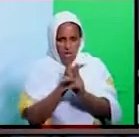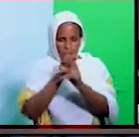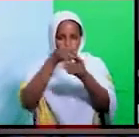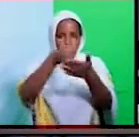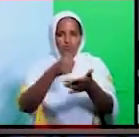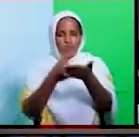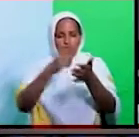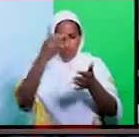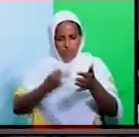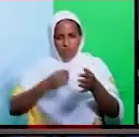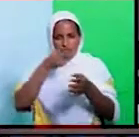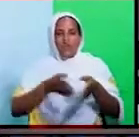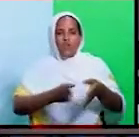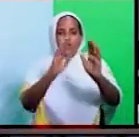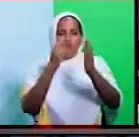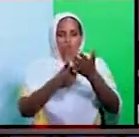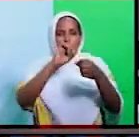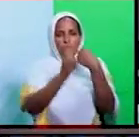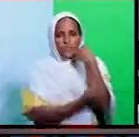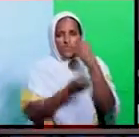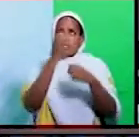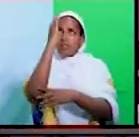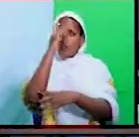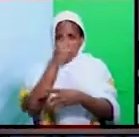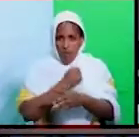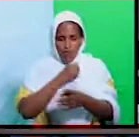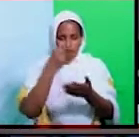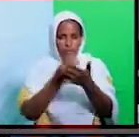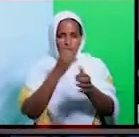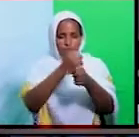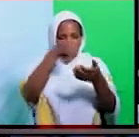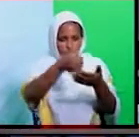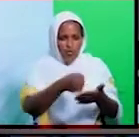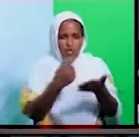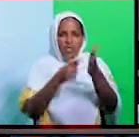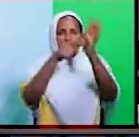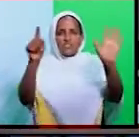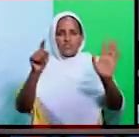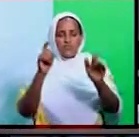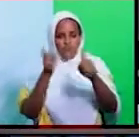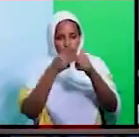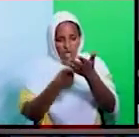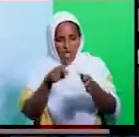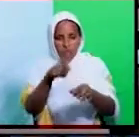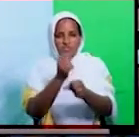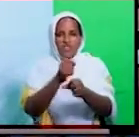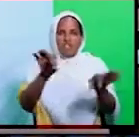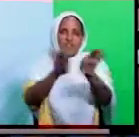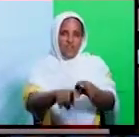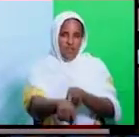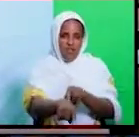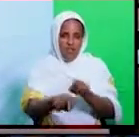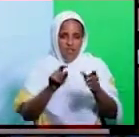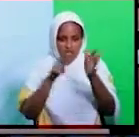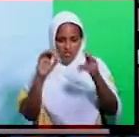ምን ይላል? ሙሴም እጅግ እፈራለሁ እንቀጠቀጥማለሁ እስኪል ድረስ የሚታየው እጅግ የሚያስፈራ ነበር ይላል። ይህን ስናነባ አሁን በትክክል